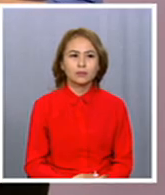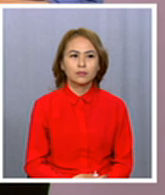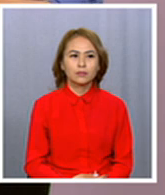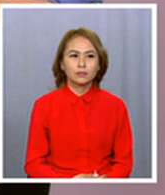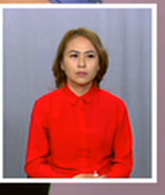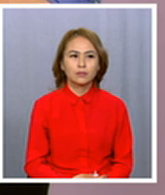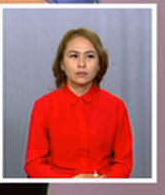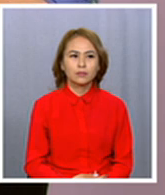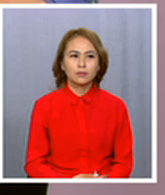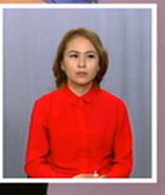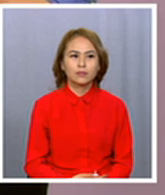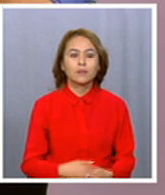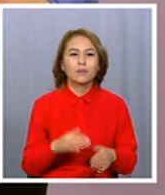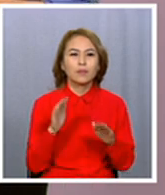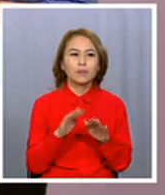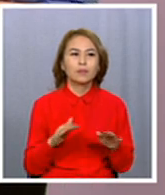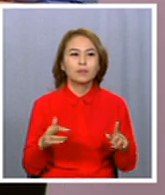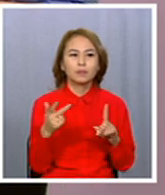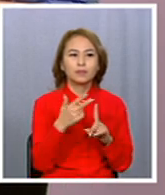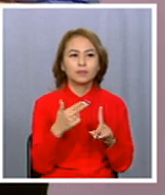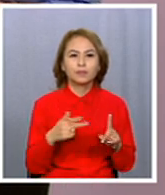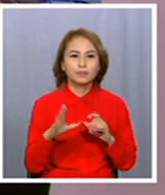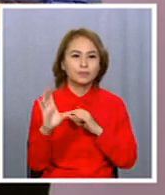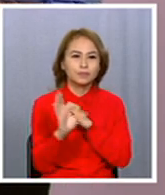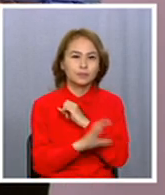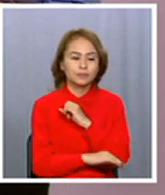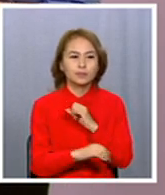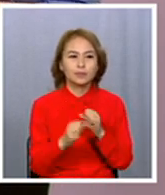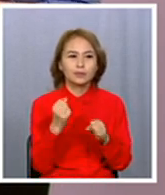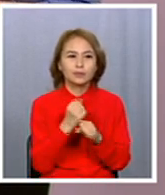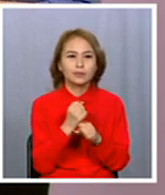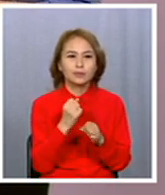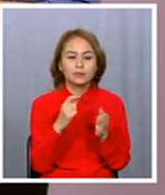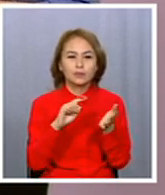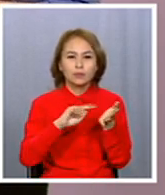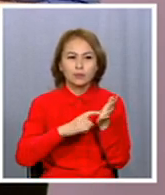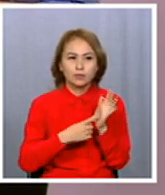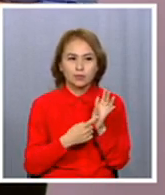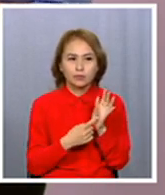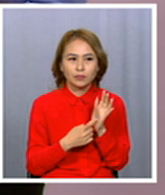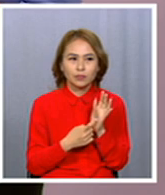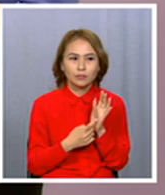Балалар сөйлем құрады. Сөйлемнің соңында қандай тыныс белгісі қойылды?